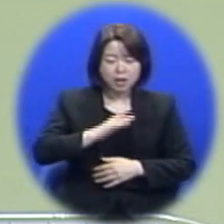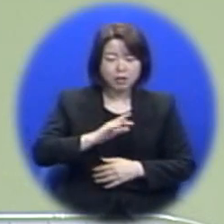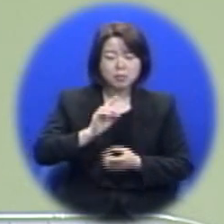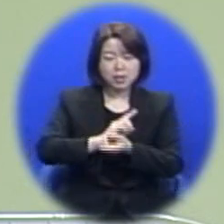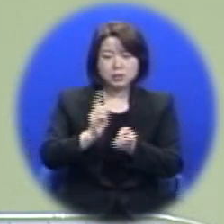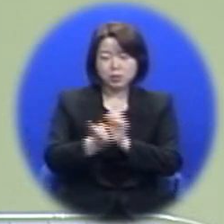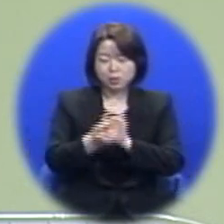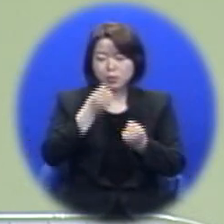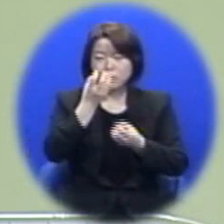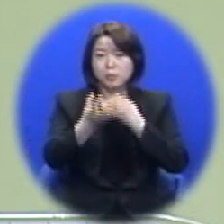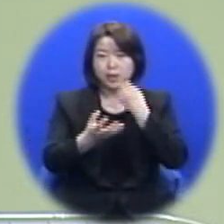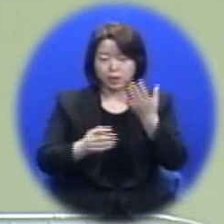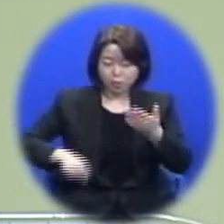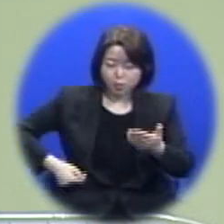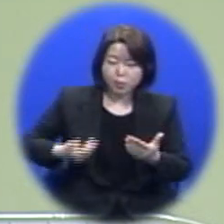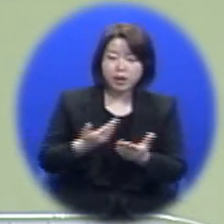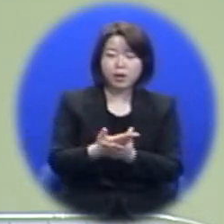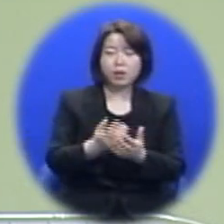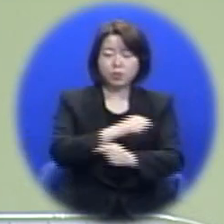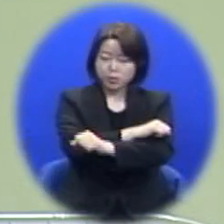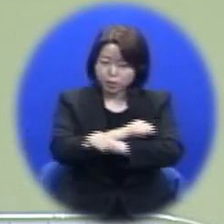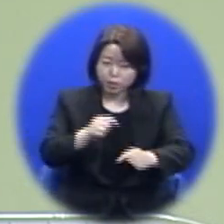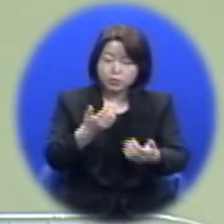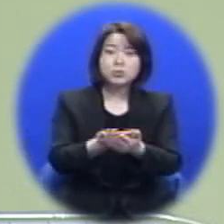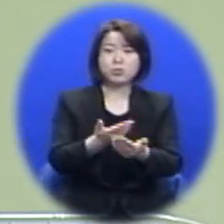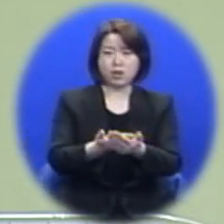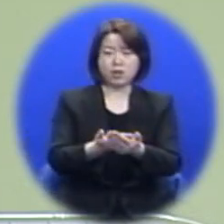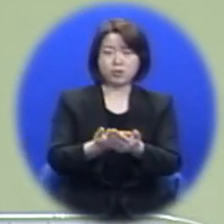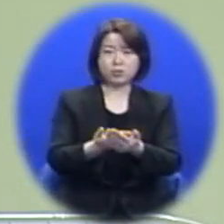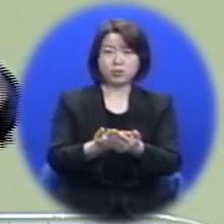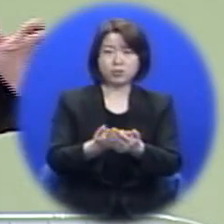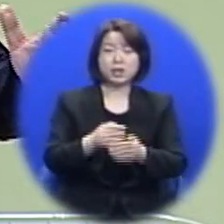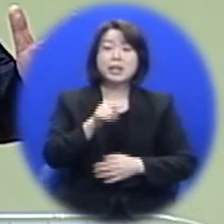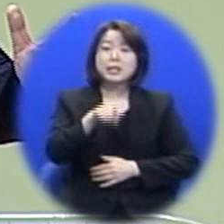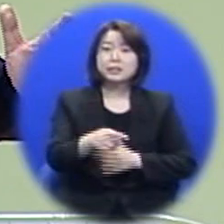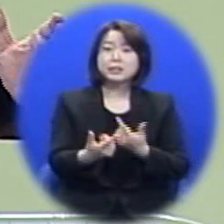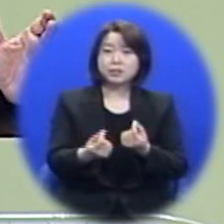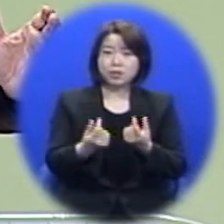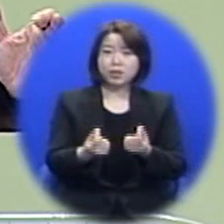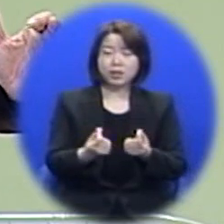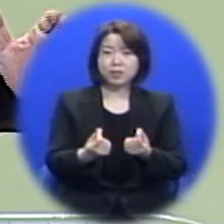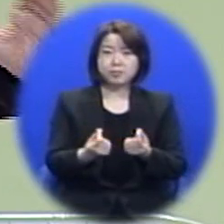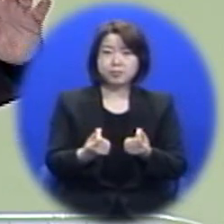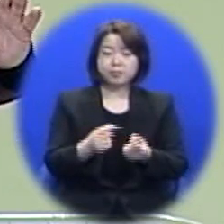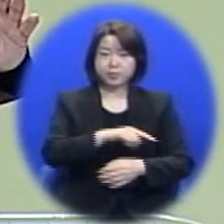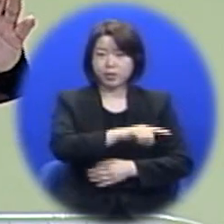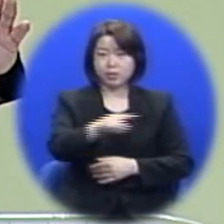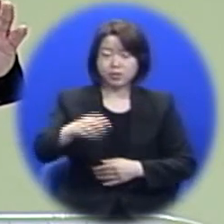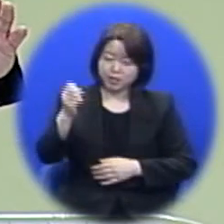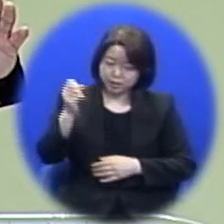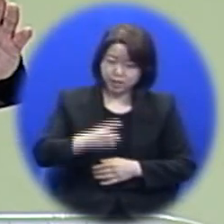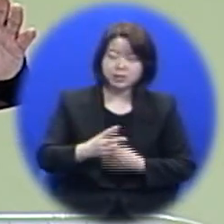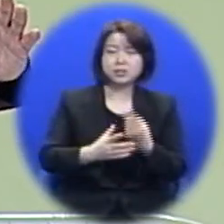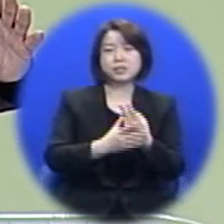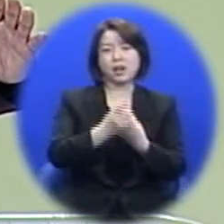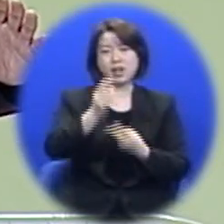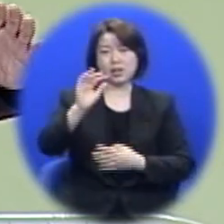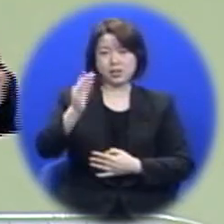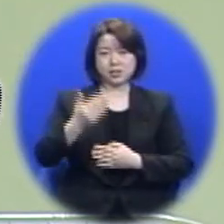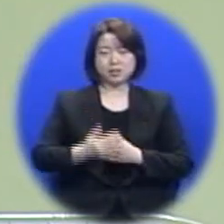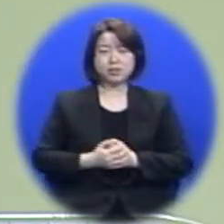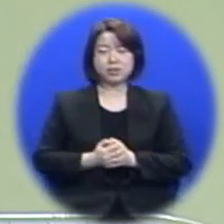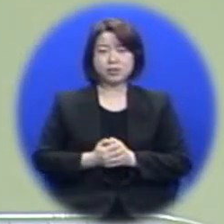고백하고 회개하고 용서를 구하고 그렇게 그들은 하나가 됐다는 것